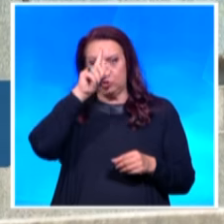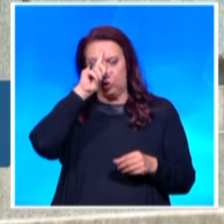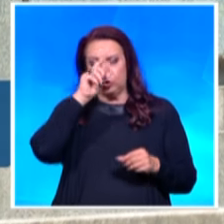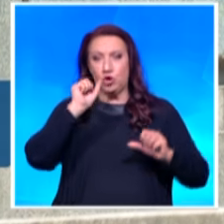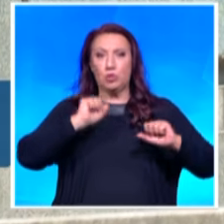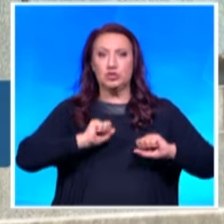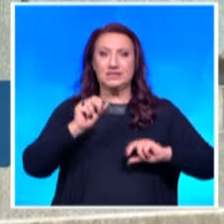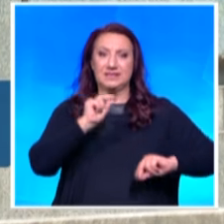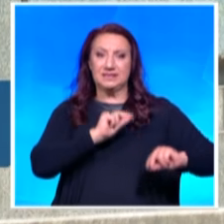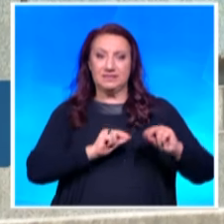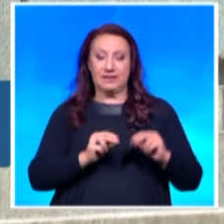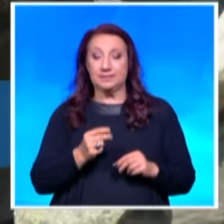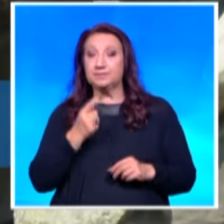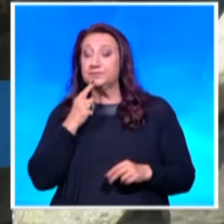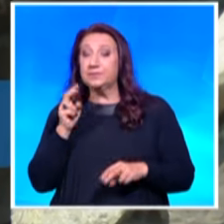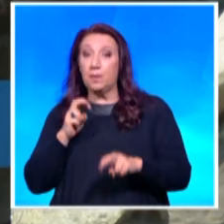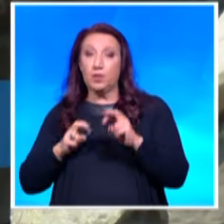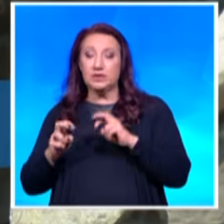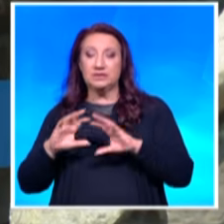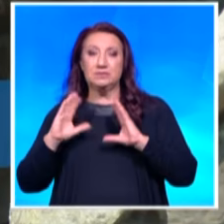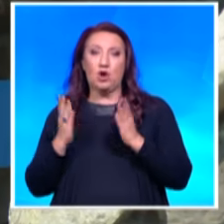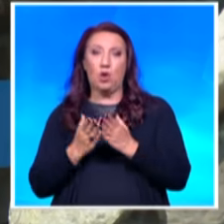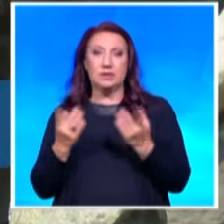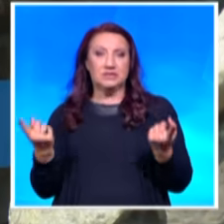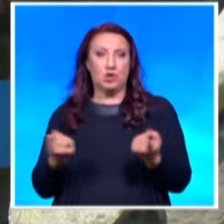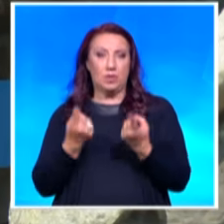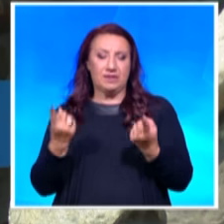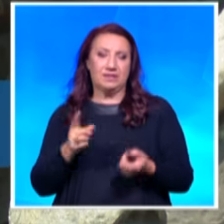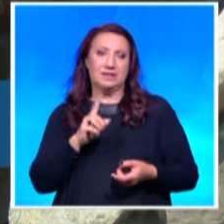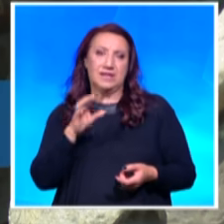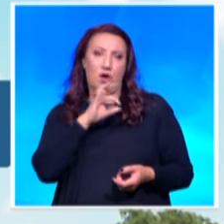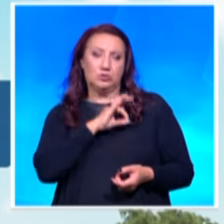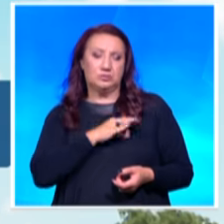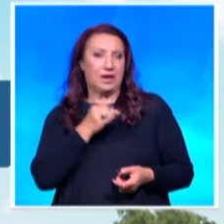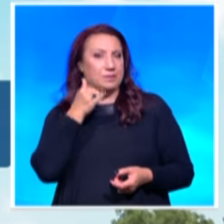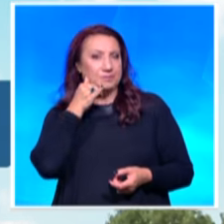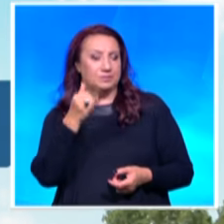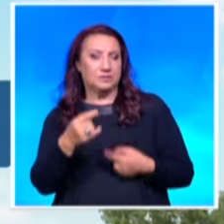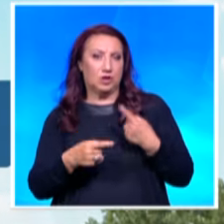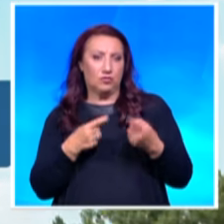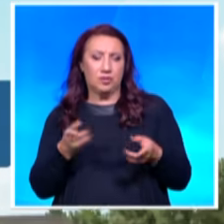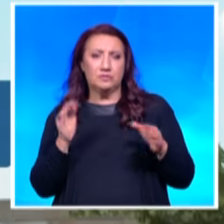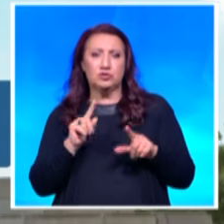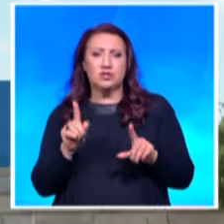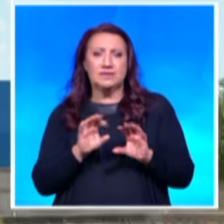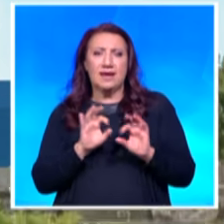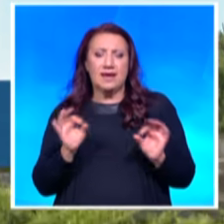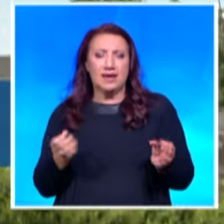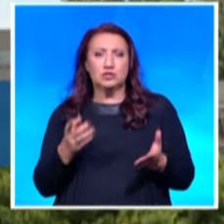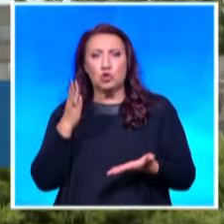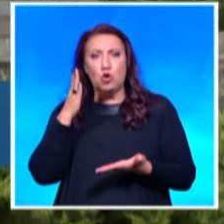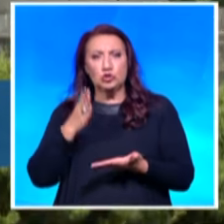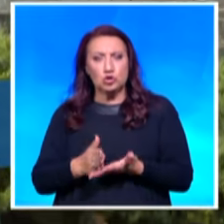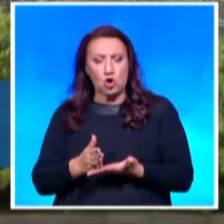Потърсихме областния управител на София за коментар, но не успяхме да се свържем. Все още няма яснота за сроковете и финансовата страна